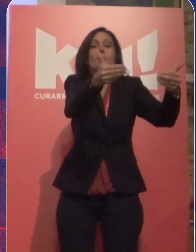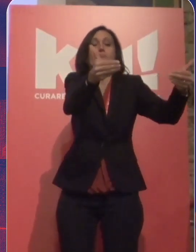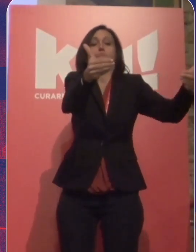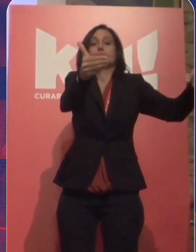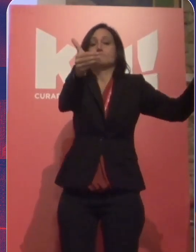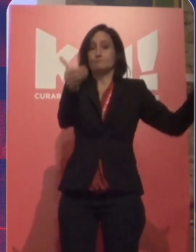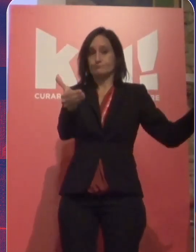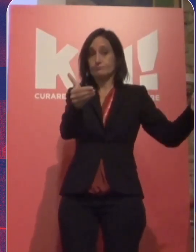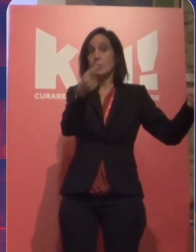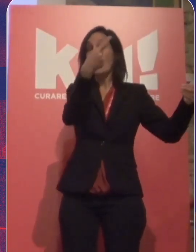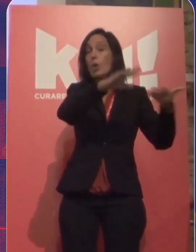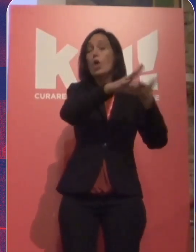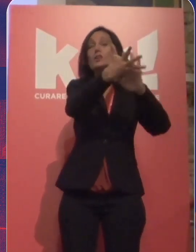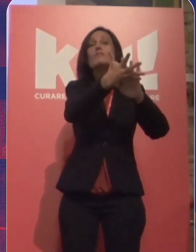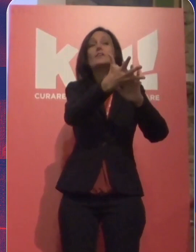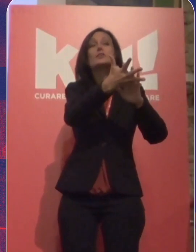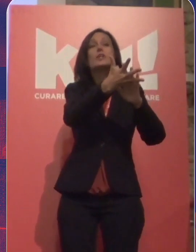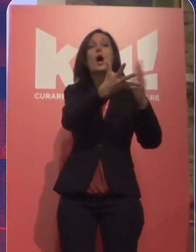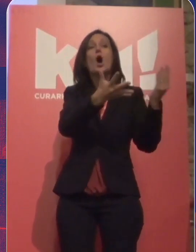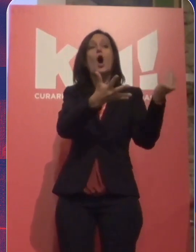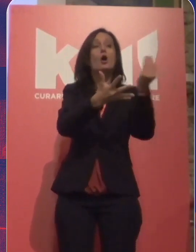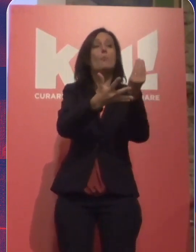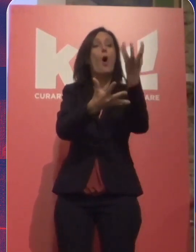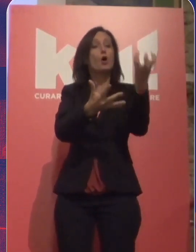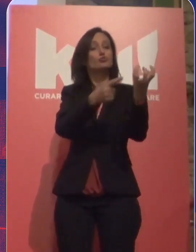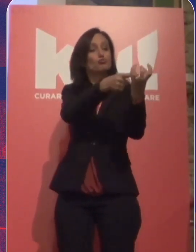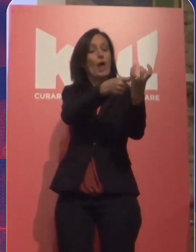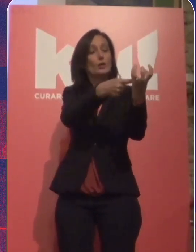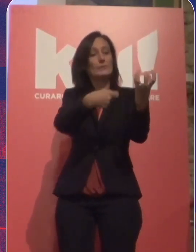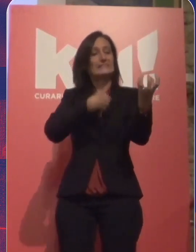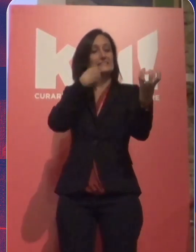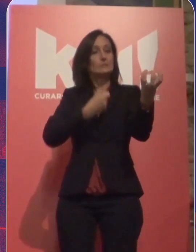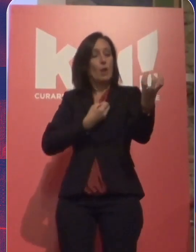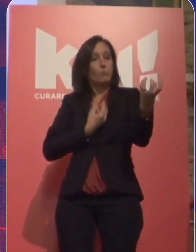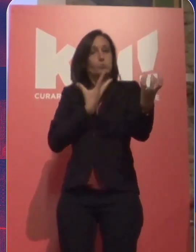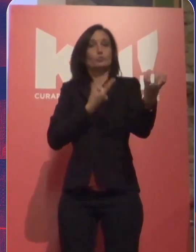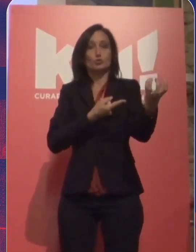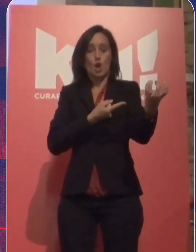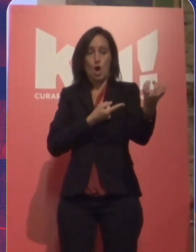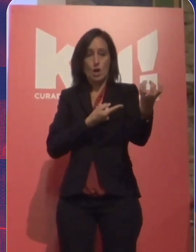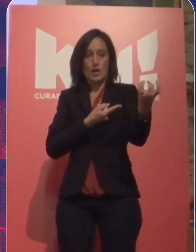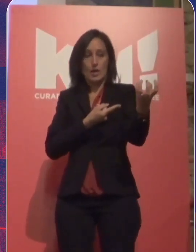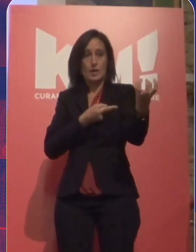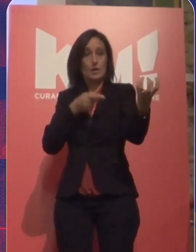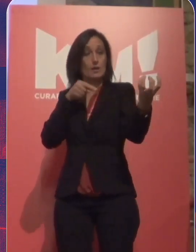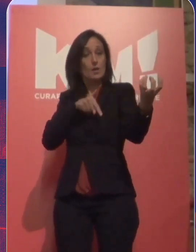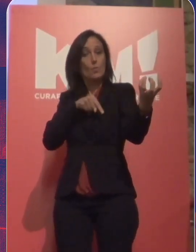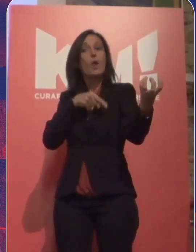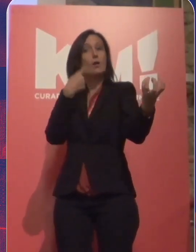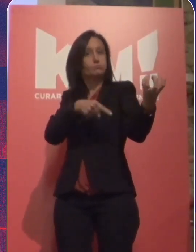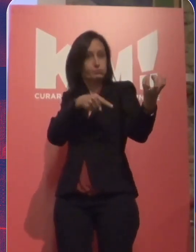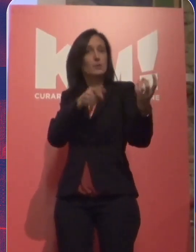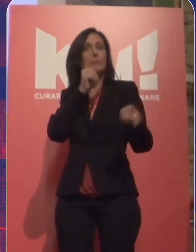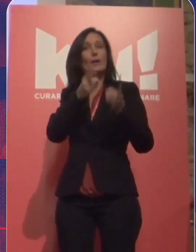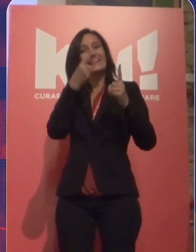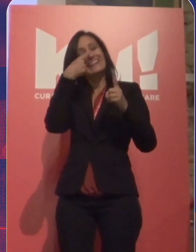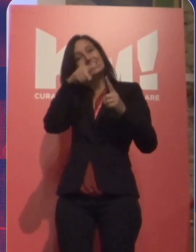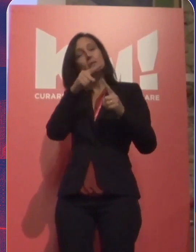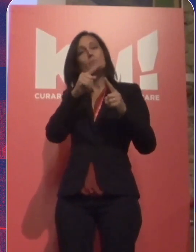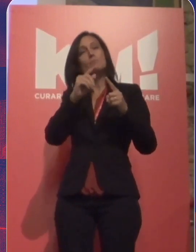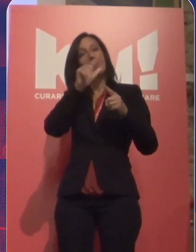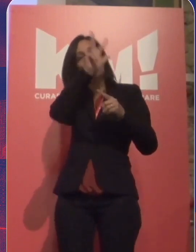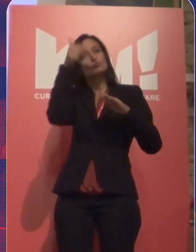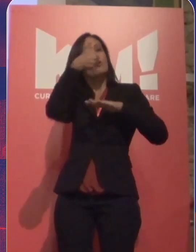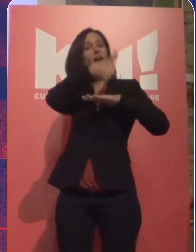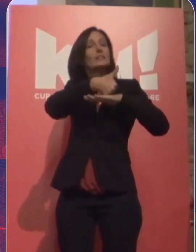pulsionale di cui appunto il sovrani smo è una esperienza per